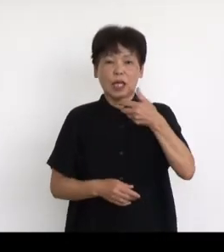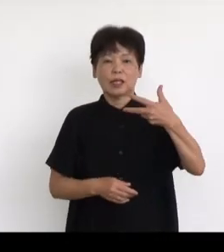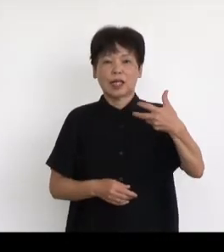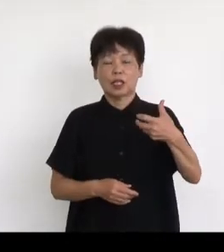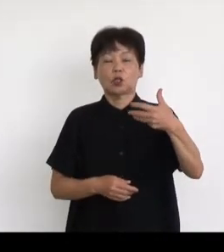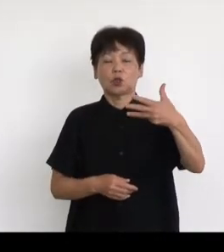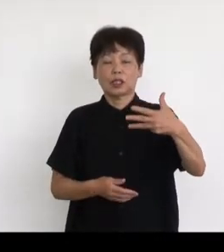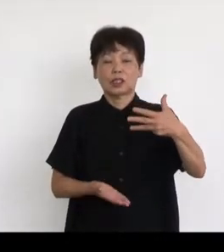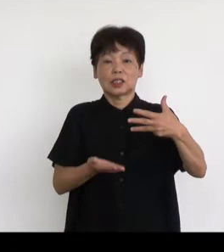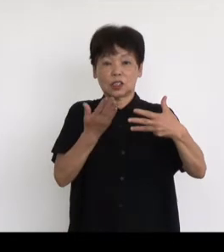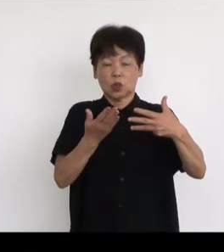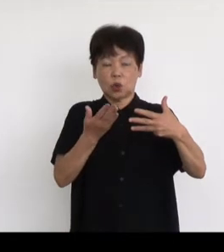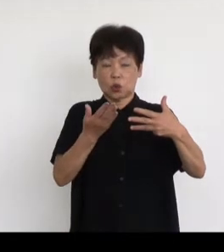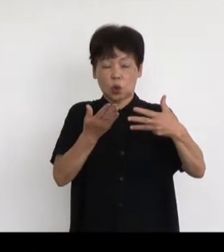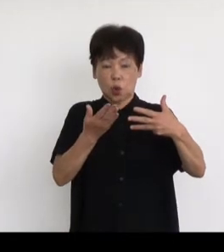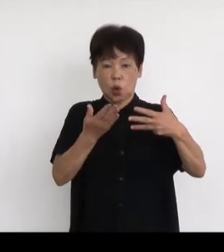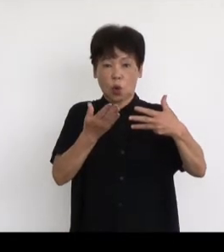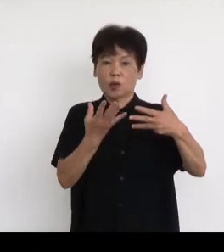上の方は